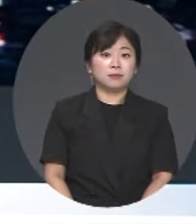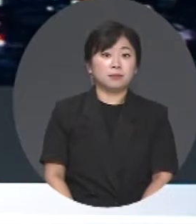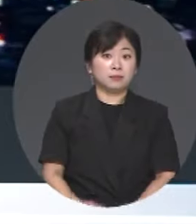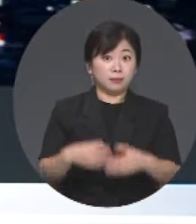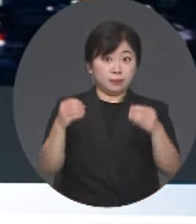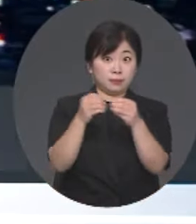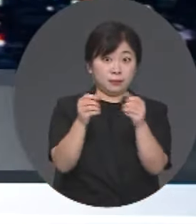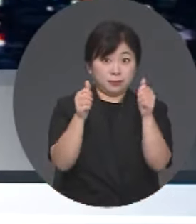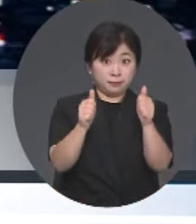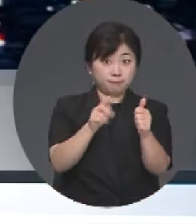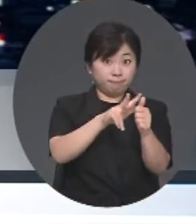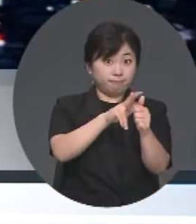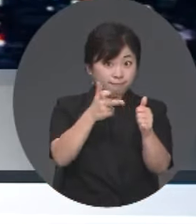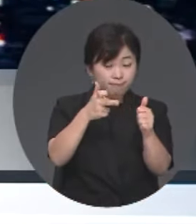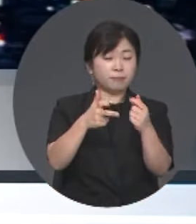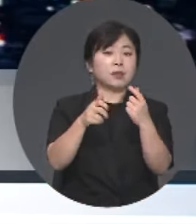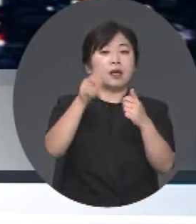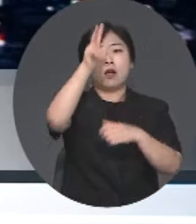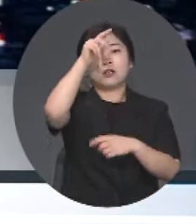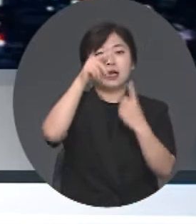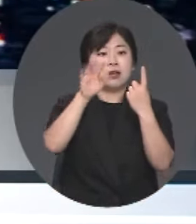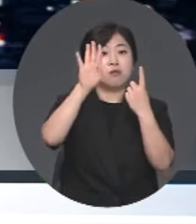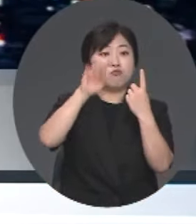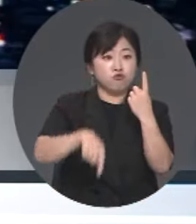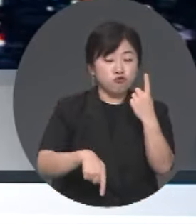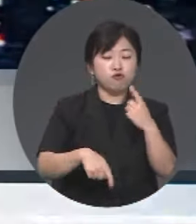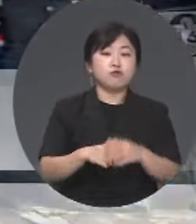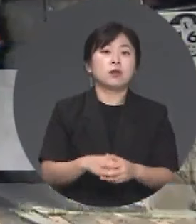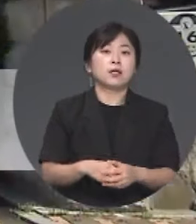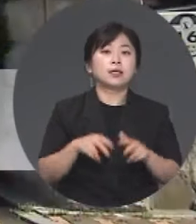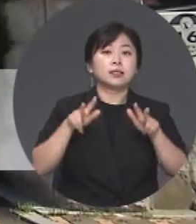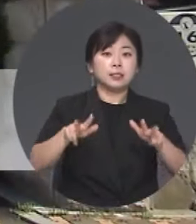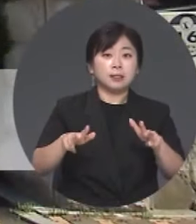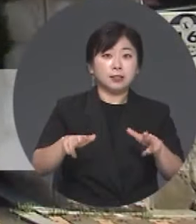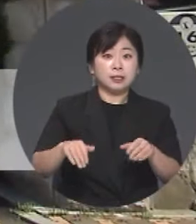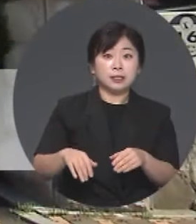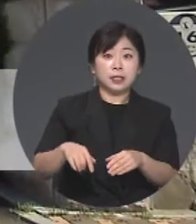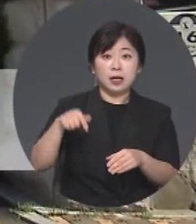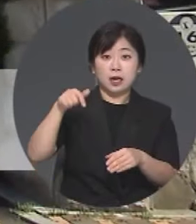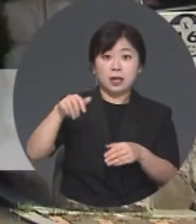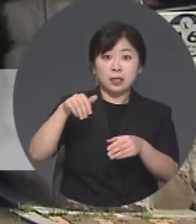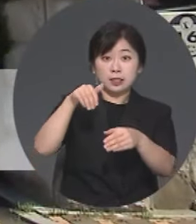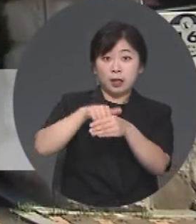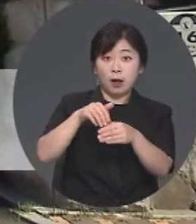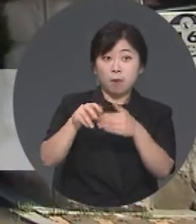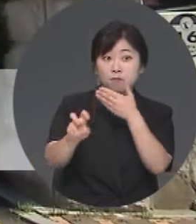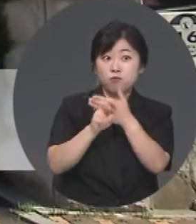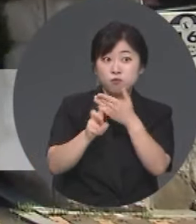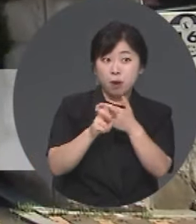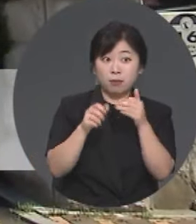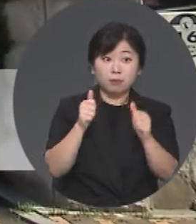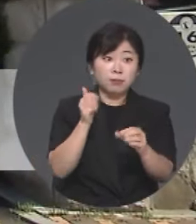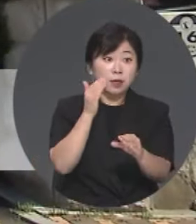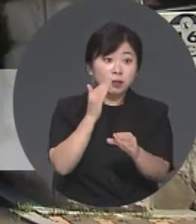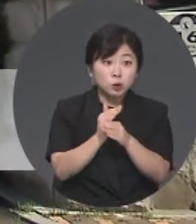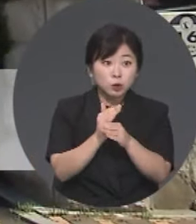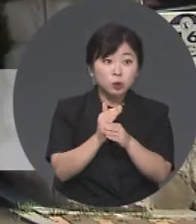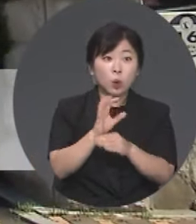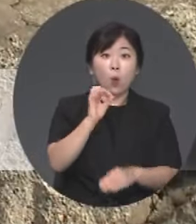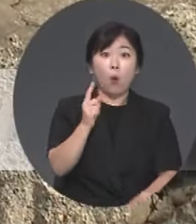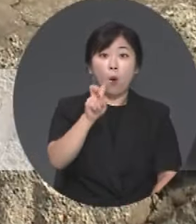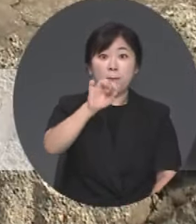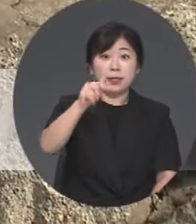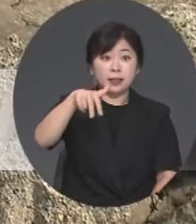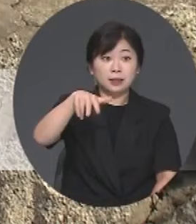창원지법 마산지원 형사 일부는 선거 국민에게 금품을 제공한 혐의로 재판에 넘겨진 오민자 의령군의회